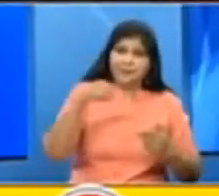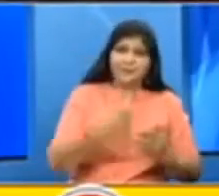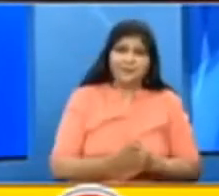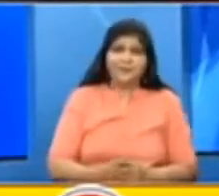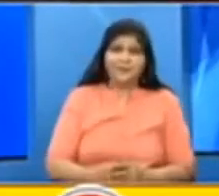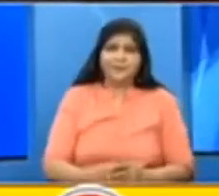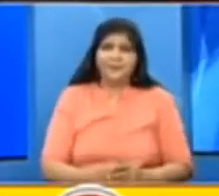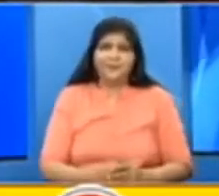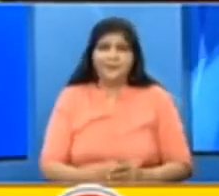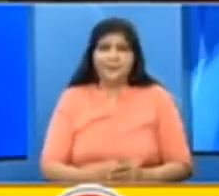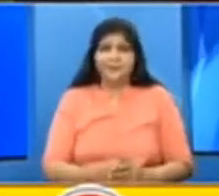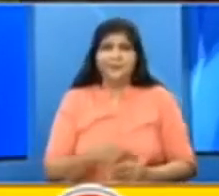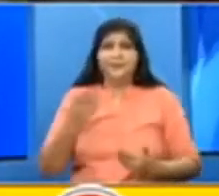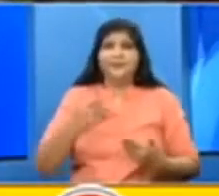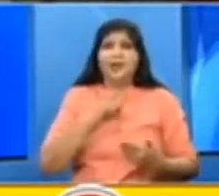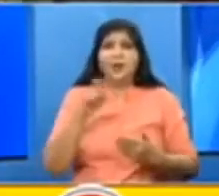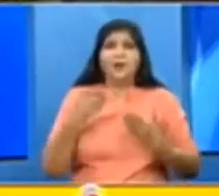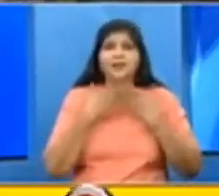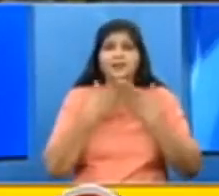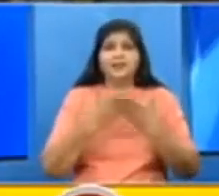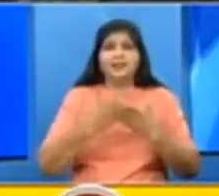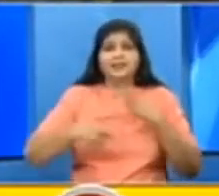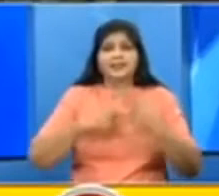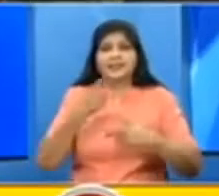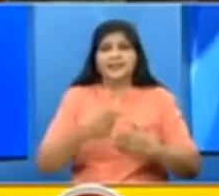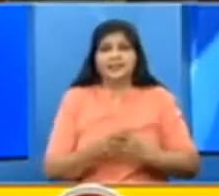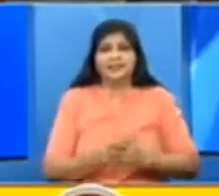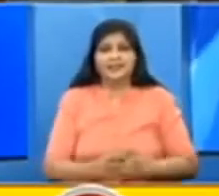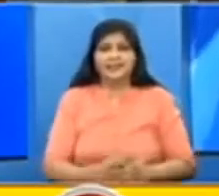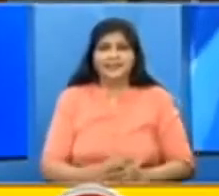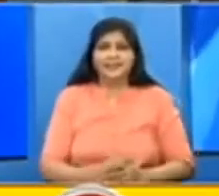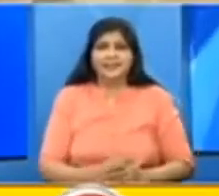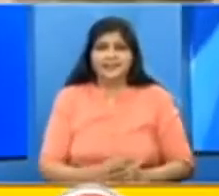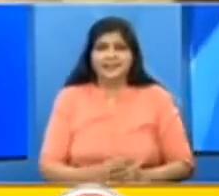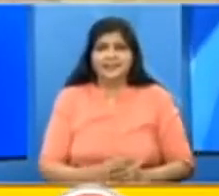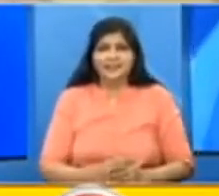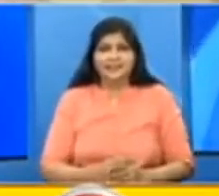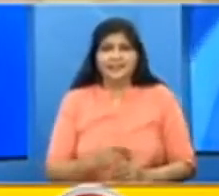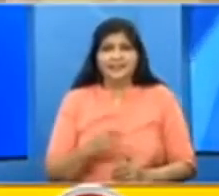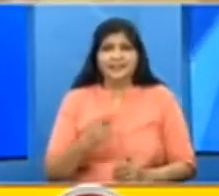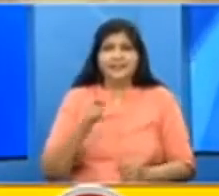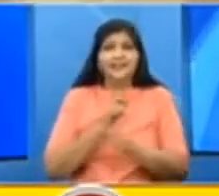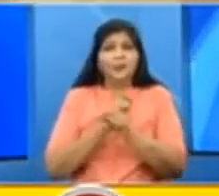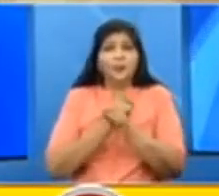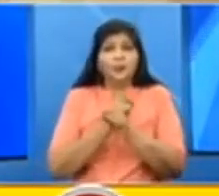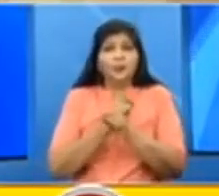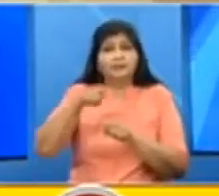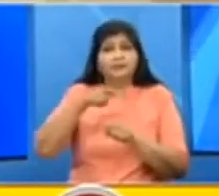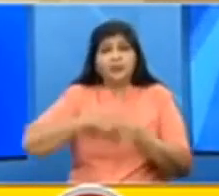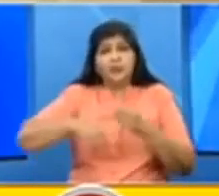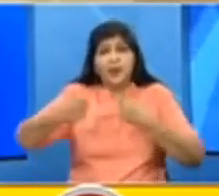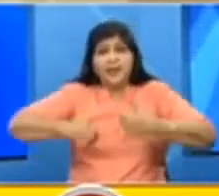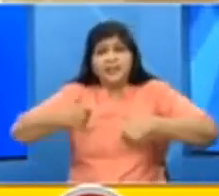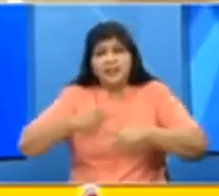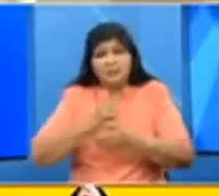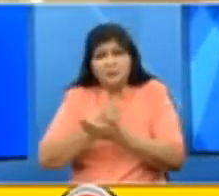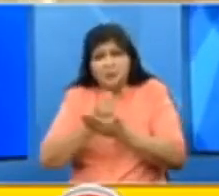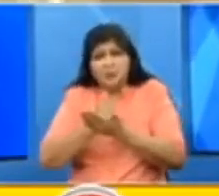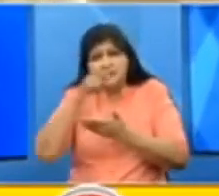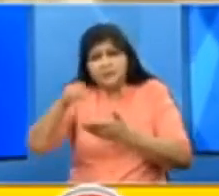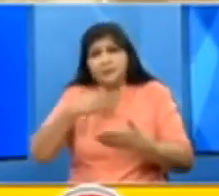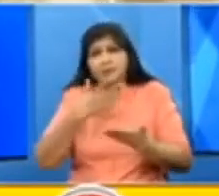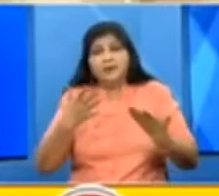सर। So, congratulations again. थैंक यू सर। You would have worked very hard for exams. How was